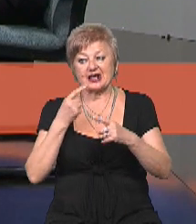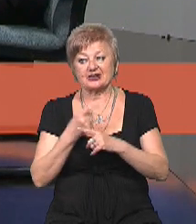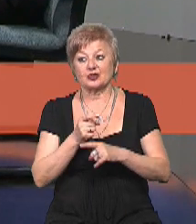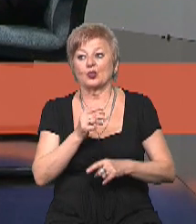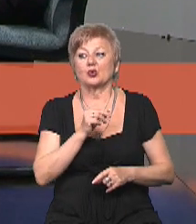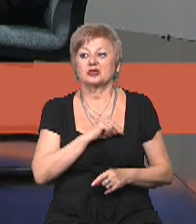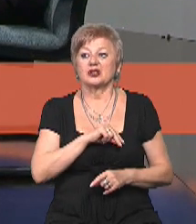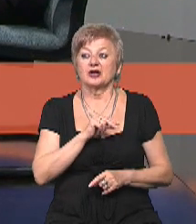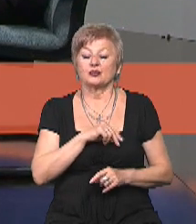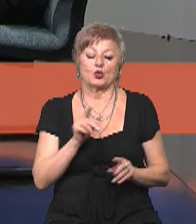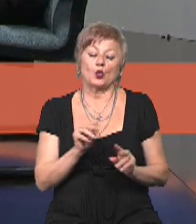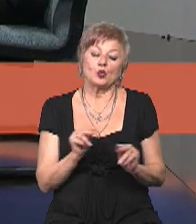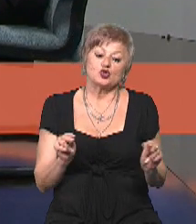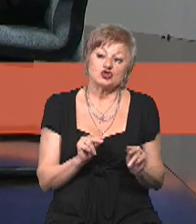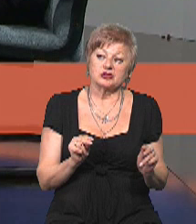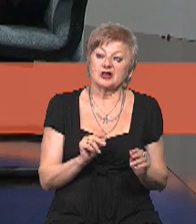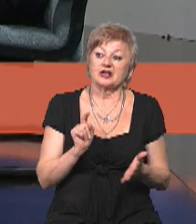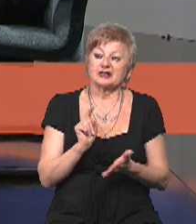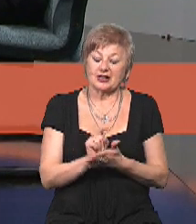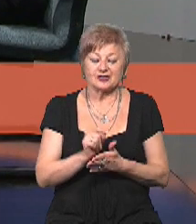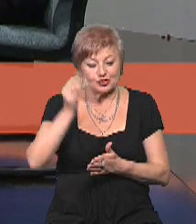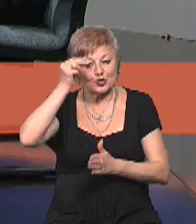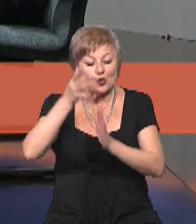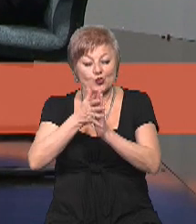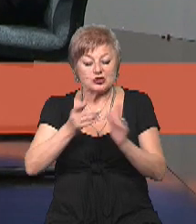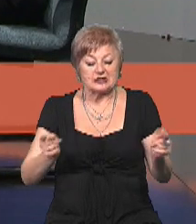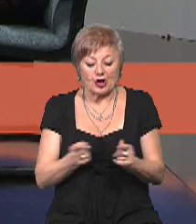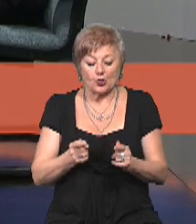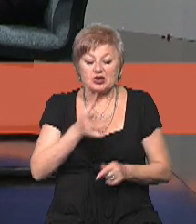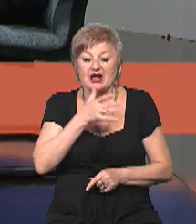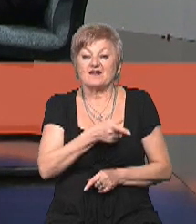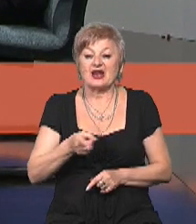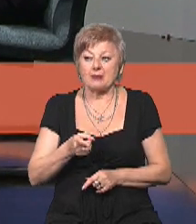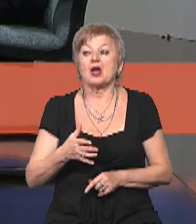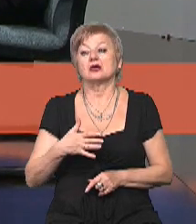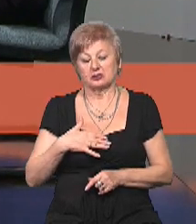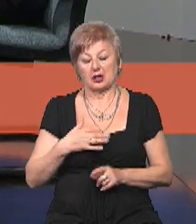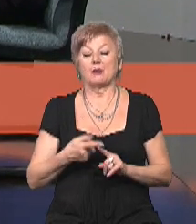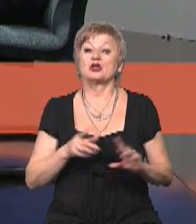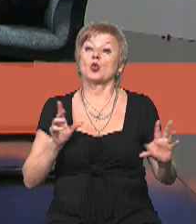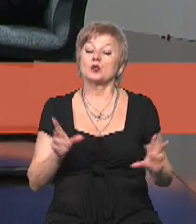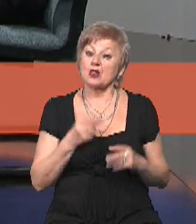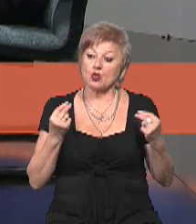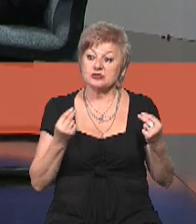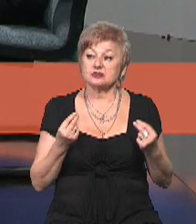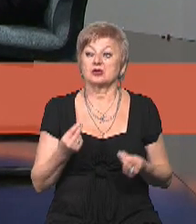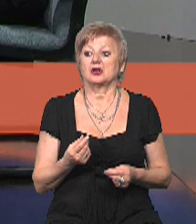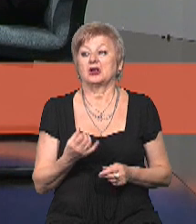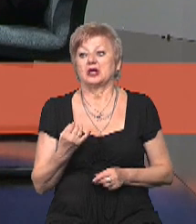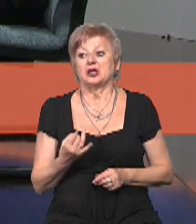стратегії, які вчителі повинні були опанувати за короткий час. Я думаю, що нам це вдалося.